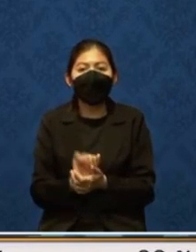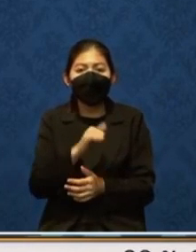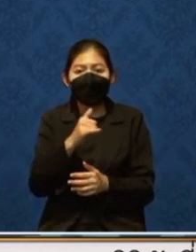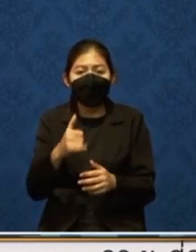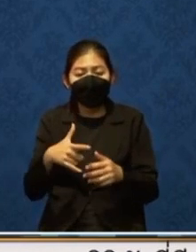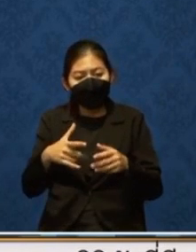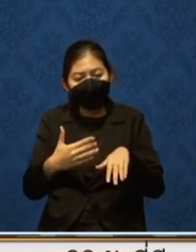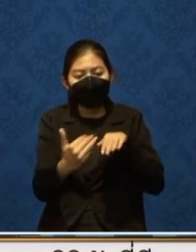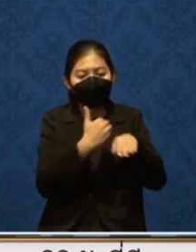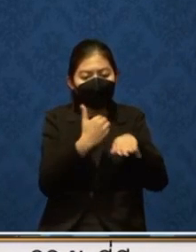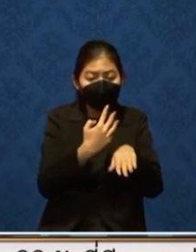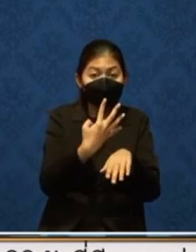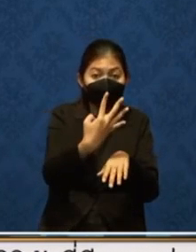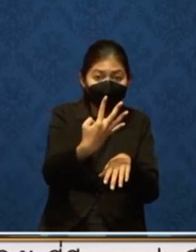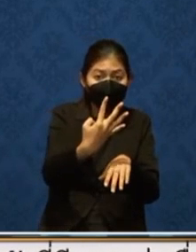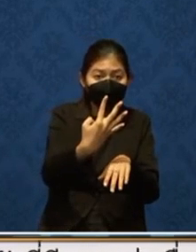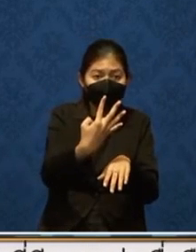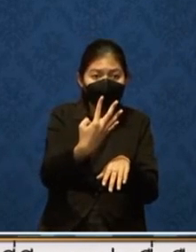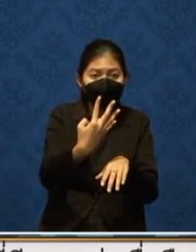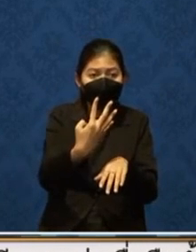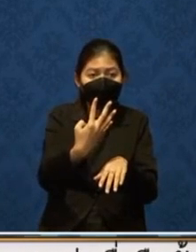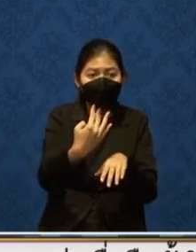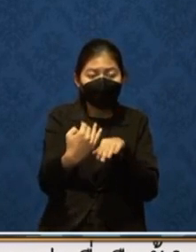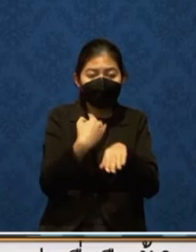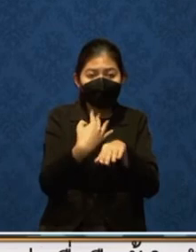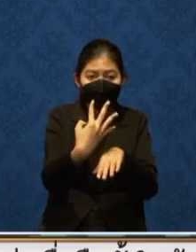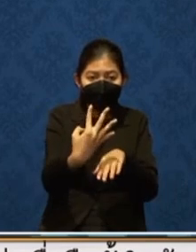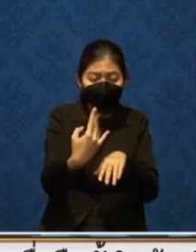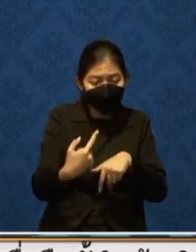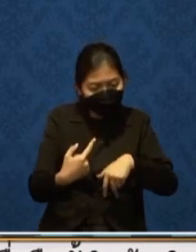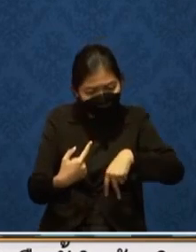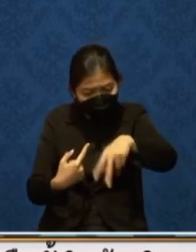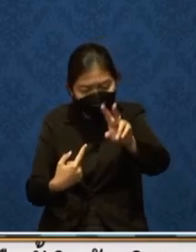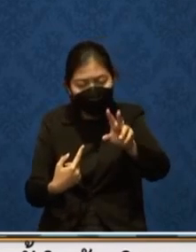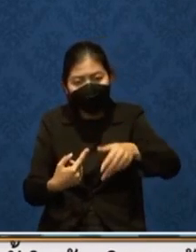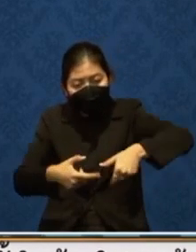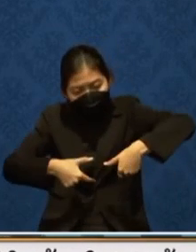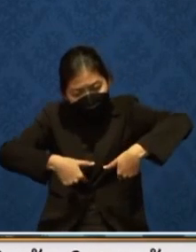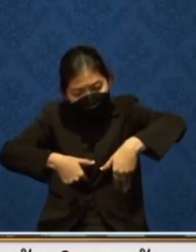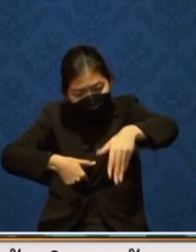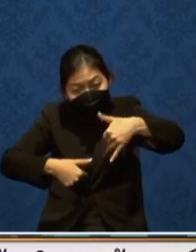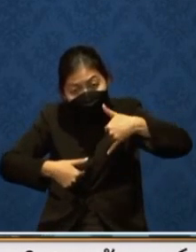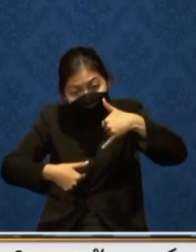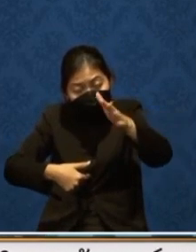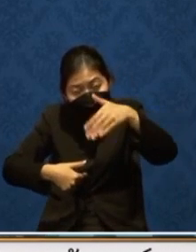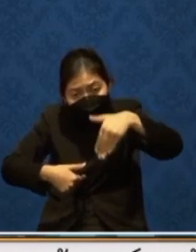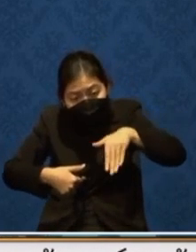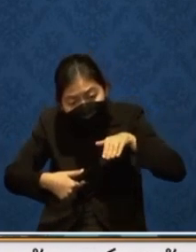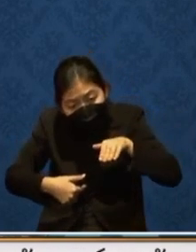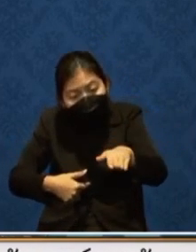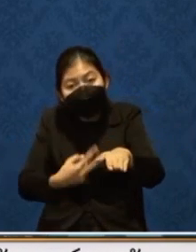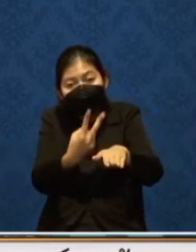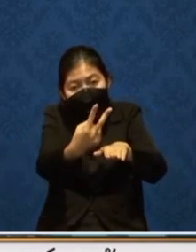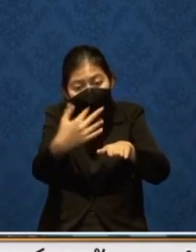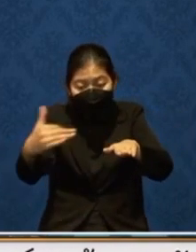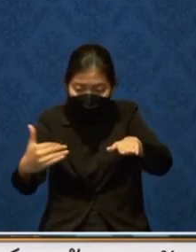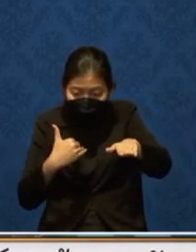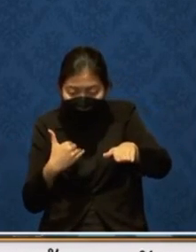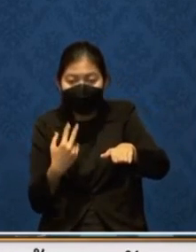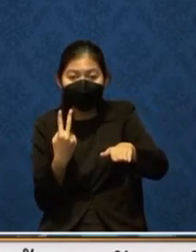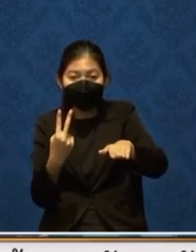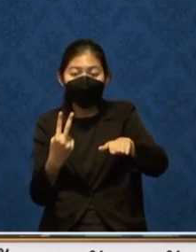กเป็ 4 ชองจราจรอัี้ใภาพกคือ 4 ชจราจร ไป 2 กั 2 นะครับทำควเร็ได้ 120 กิลเมตรตชวโง